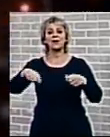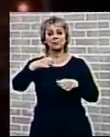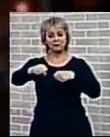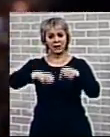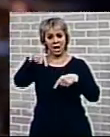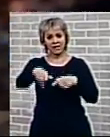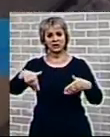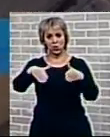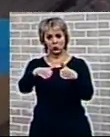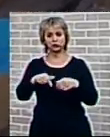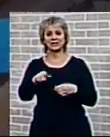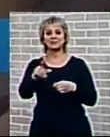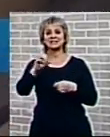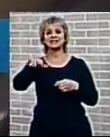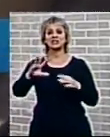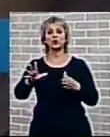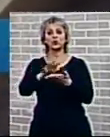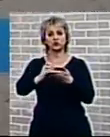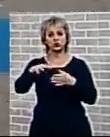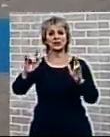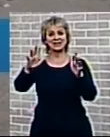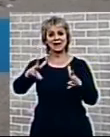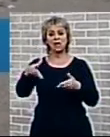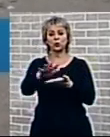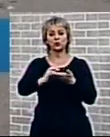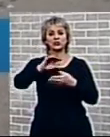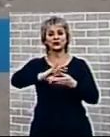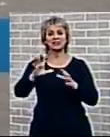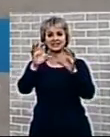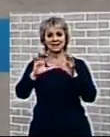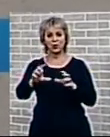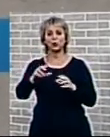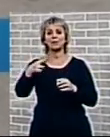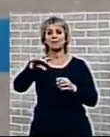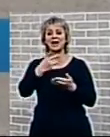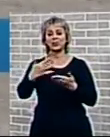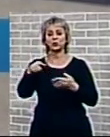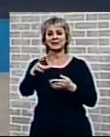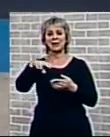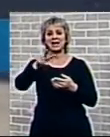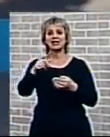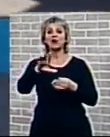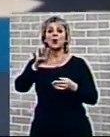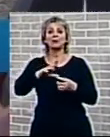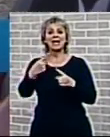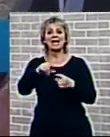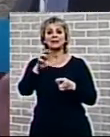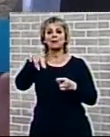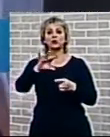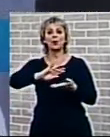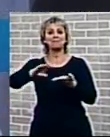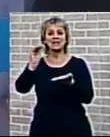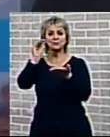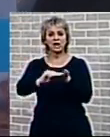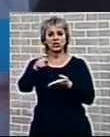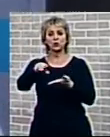велодорожки. Сыр съел трактор. Расправа с санкционным продуктом из Литвы. Была выявлена данная продукция без